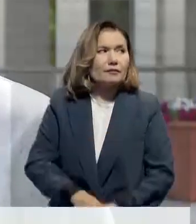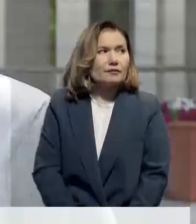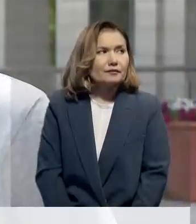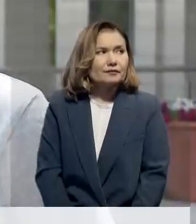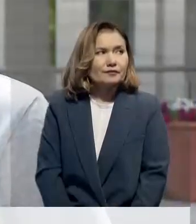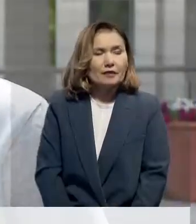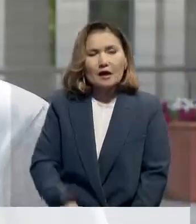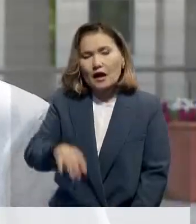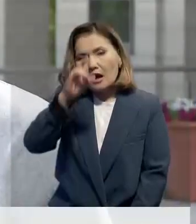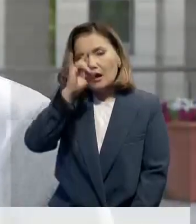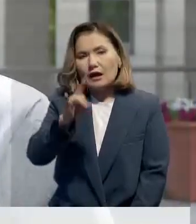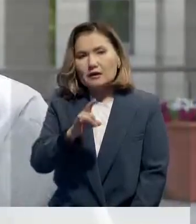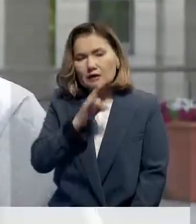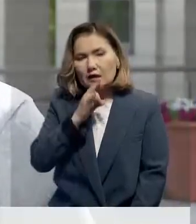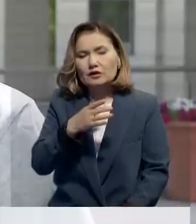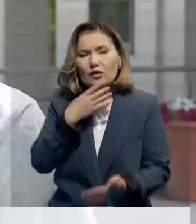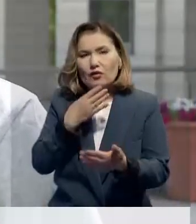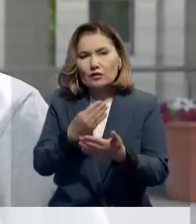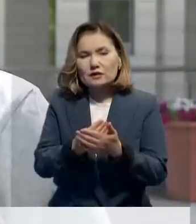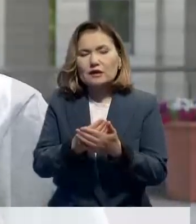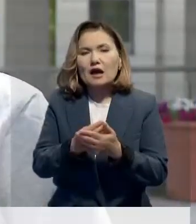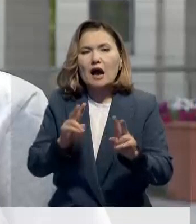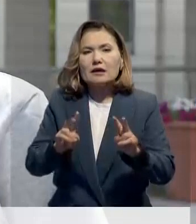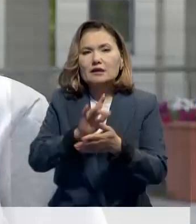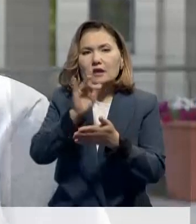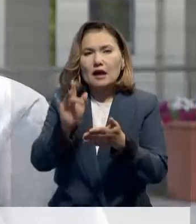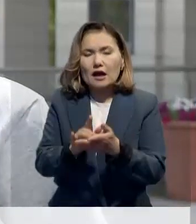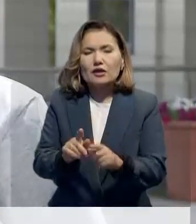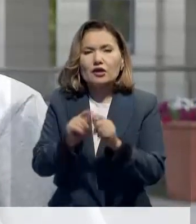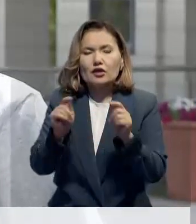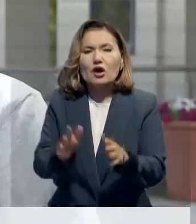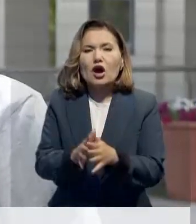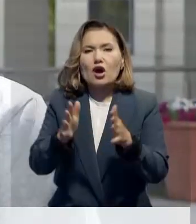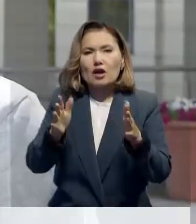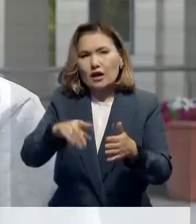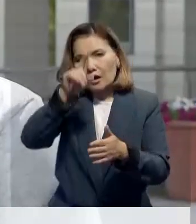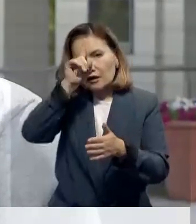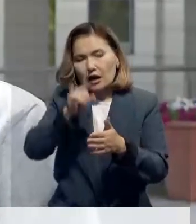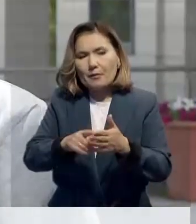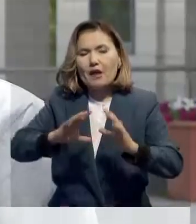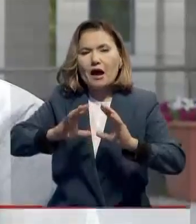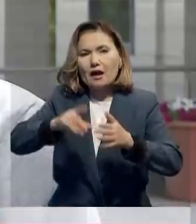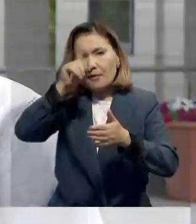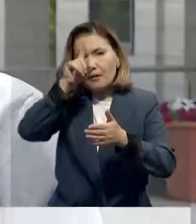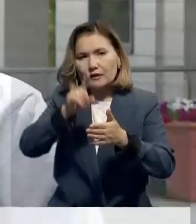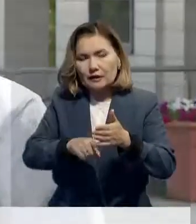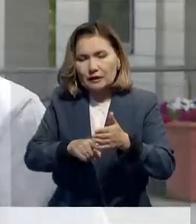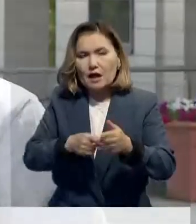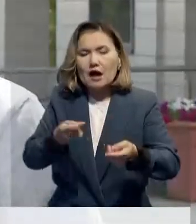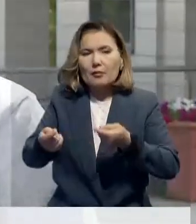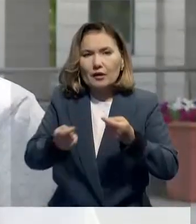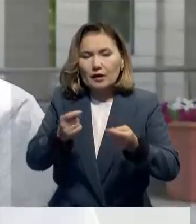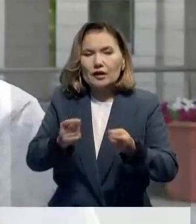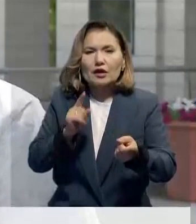Қазақстан өзінің жаңадан құрылған астанасында бір үлкен діндерді, әлемдік діндерді, дәстүрлі діндерді